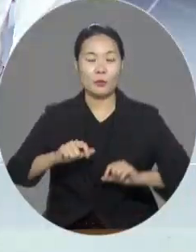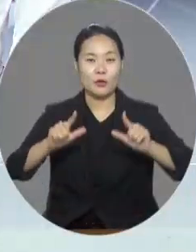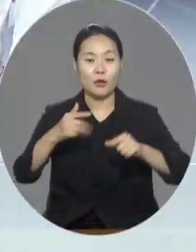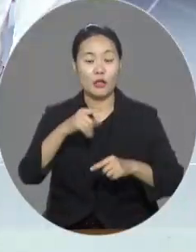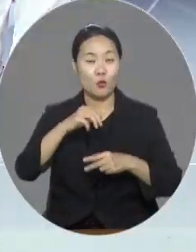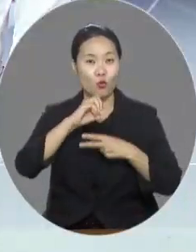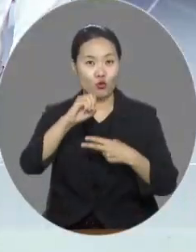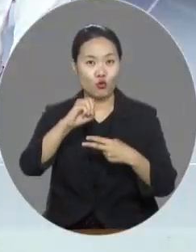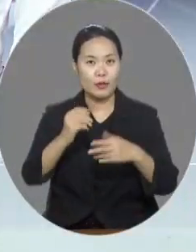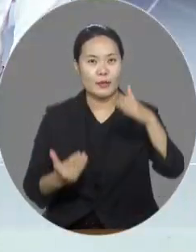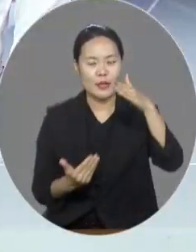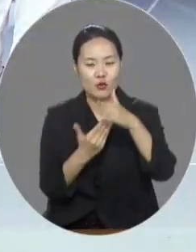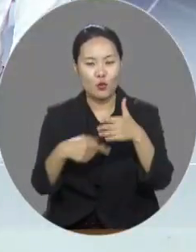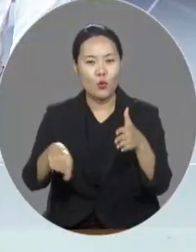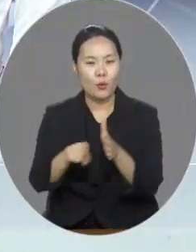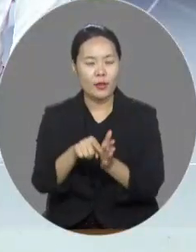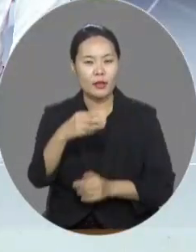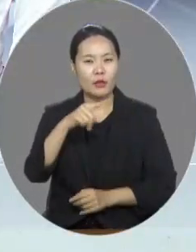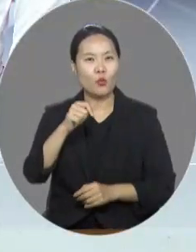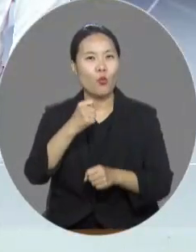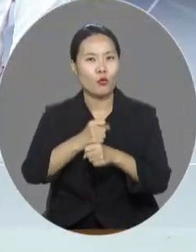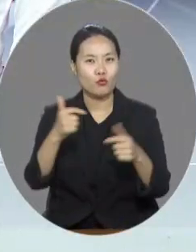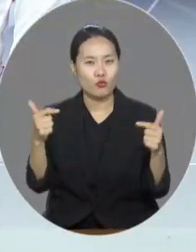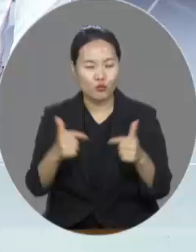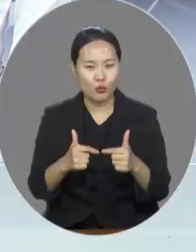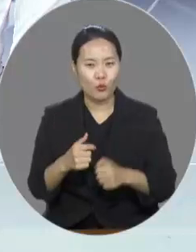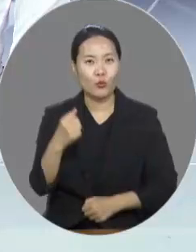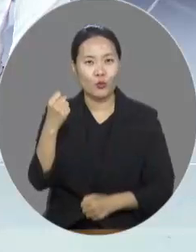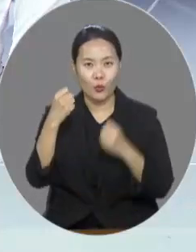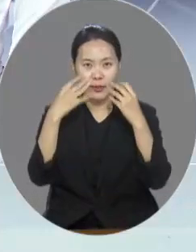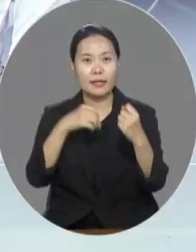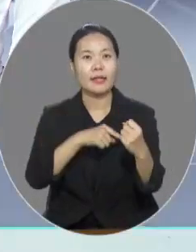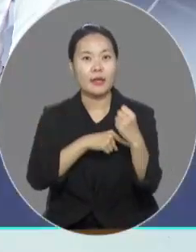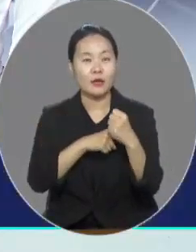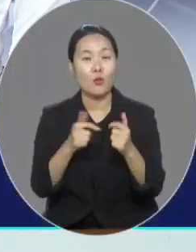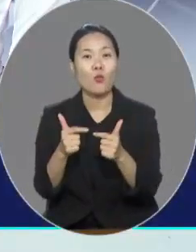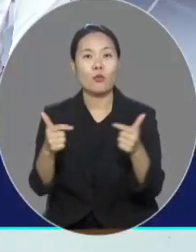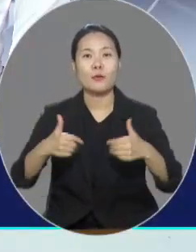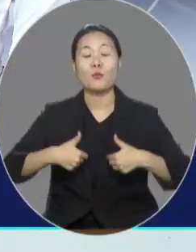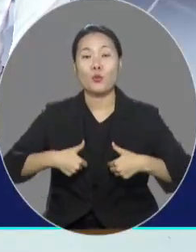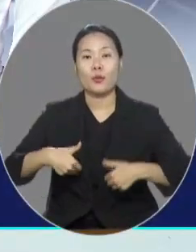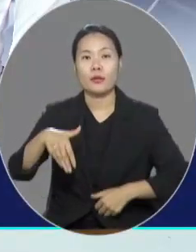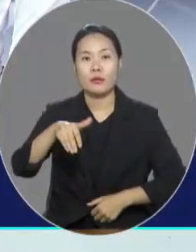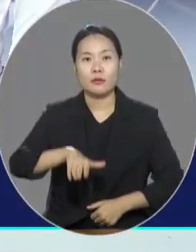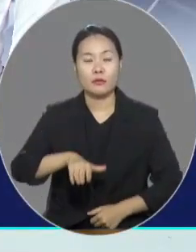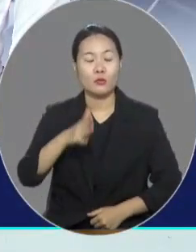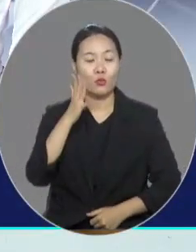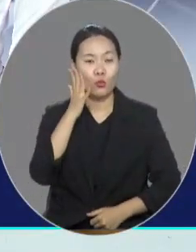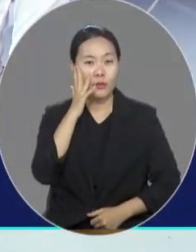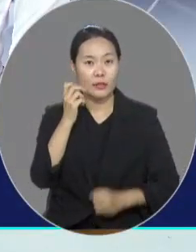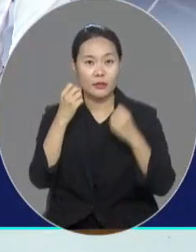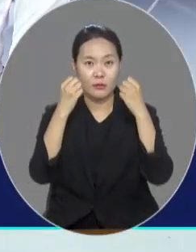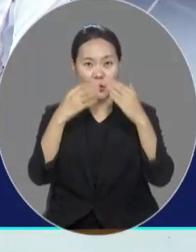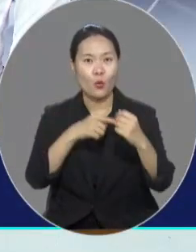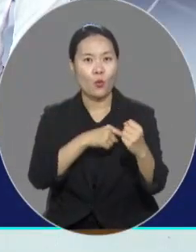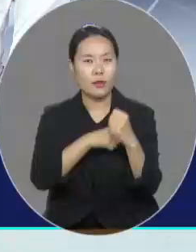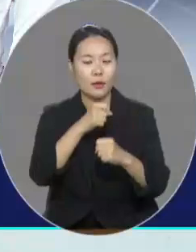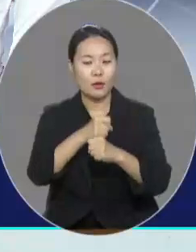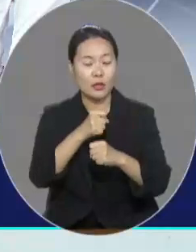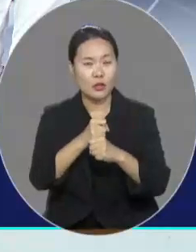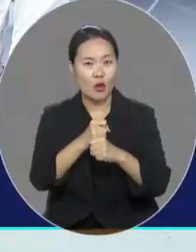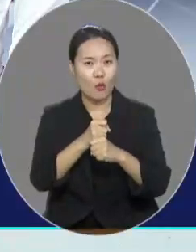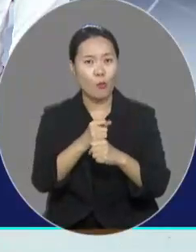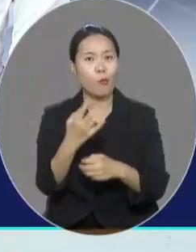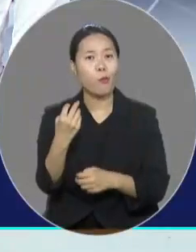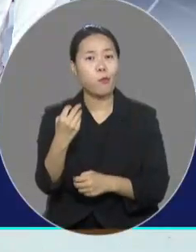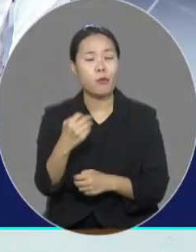2050년 탄소 중립 실현을 위해서는 탄소 배출 감소와 신재생 에너지 확대가 중요한데요. 울산의 신재생